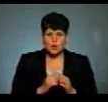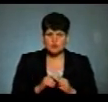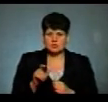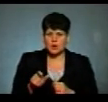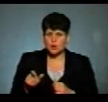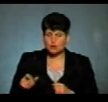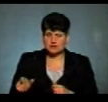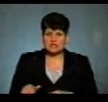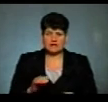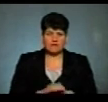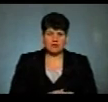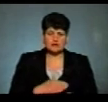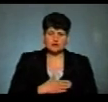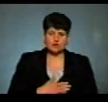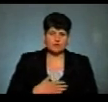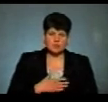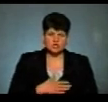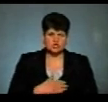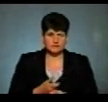фактично переживає дуже